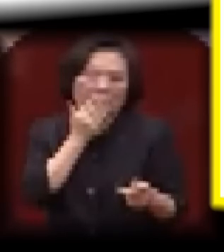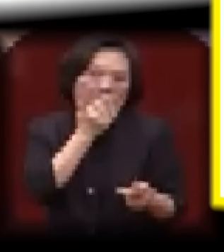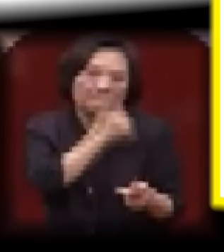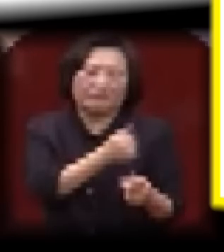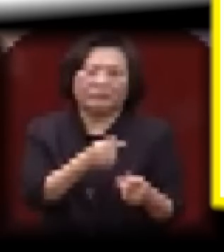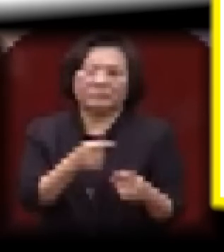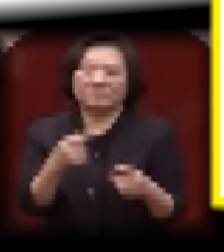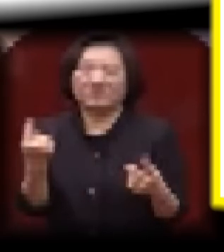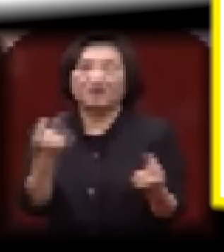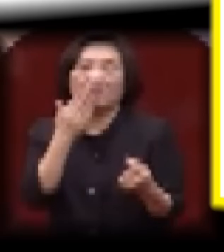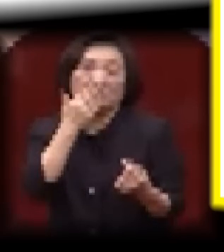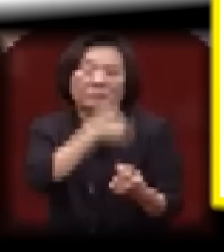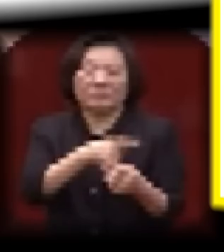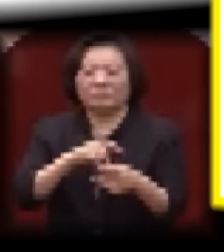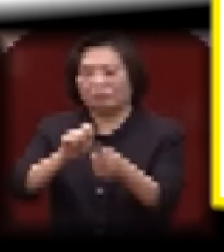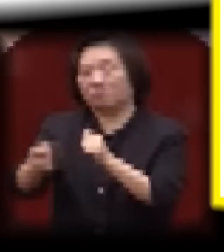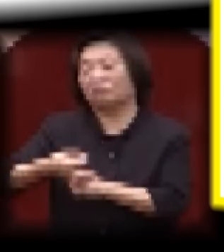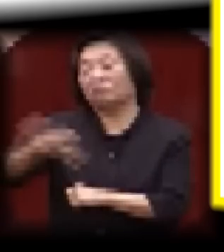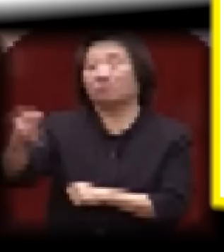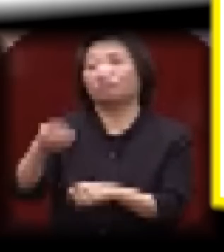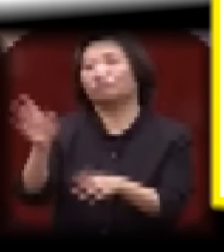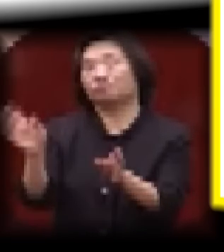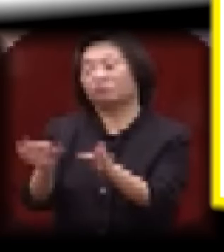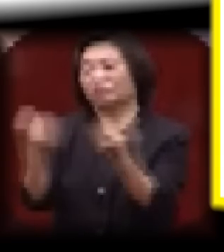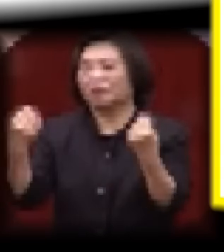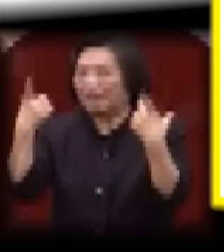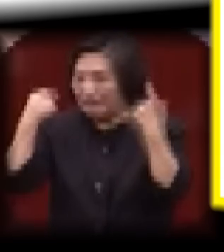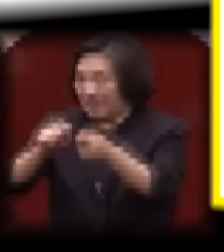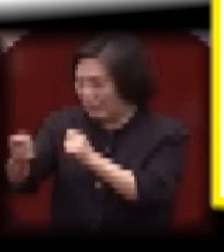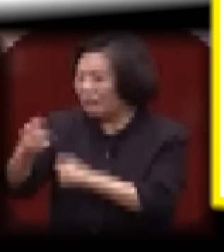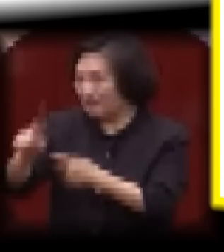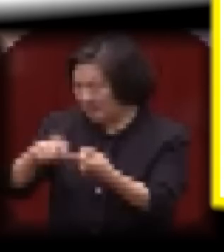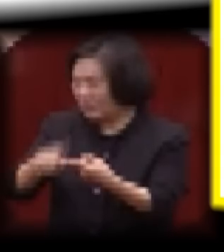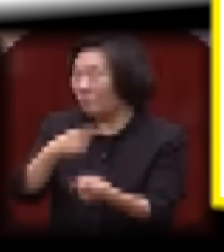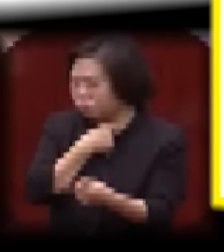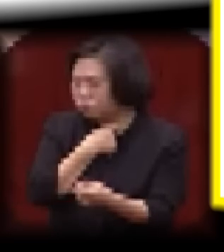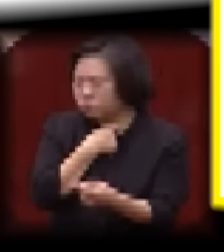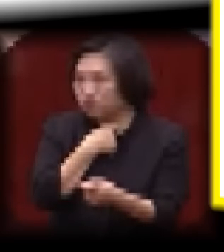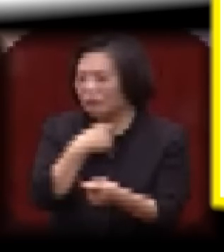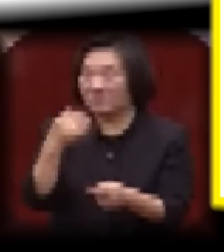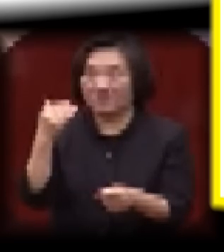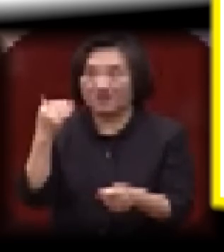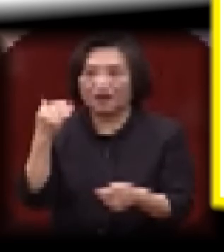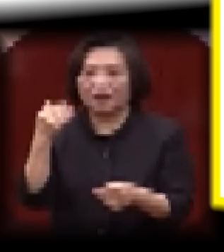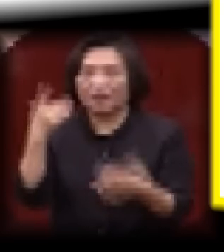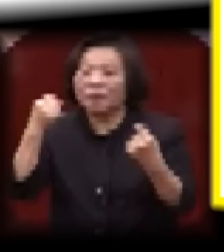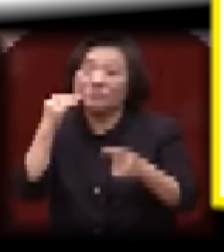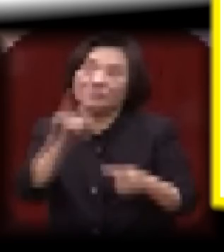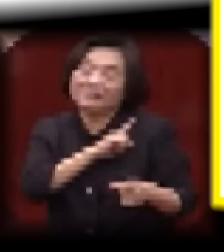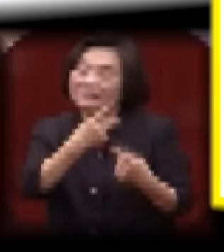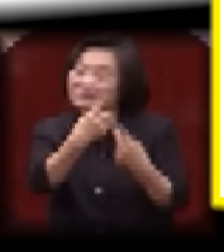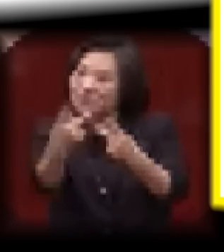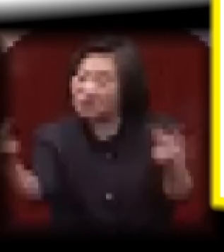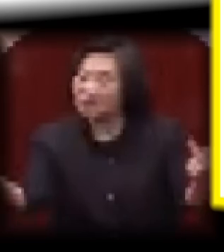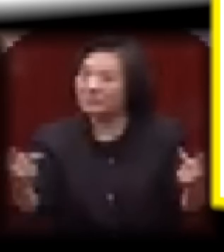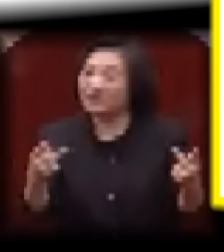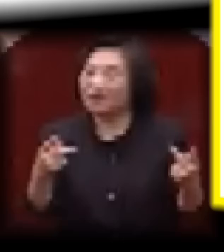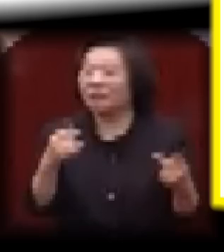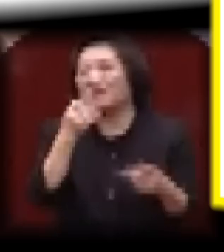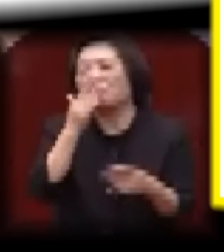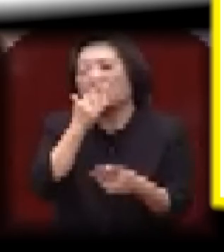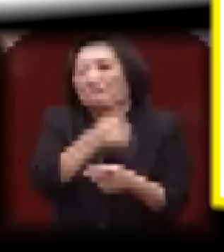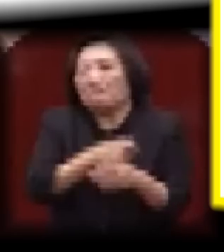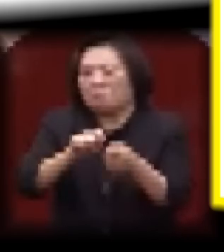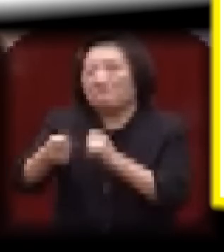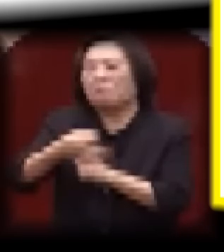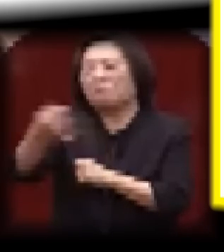接地下经济，它也不用缴税，不用让人家知道。一旦租住进入这个包租代管，被政府一旦纳管，它就变成透明了。所以很